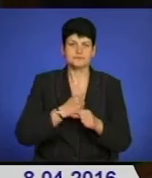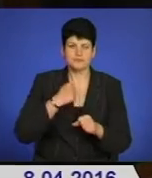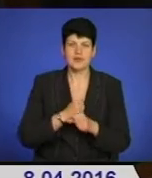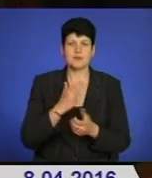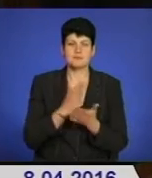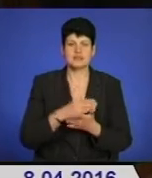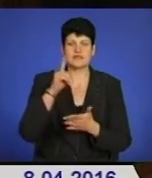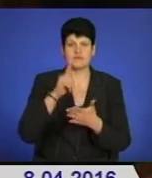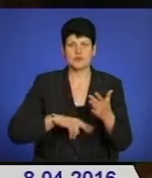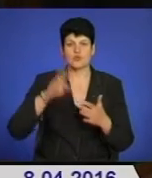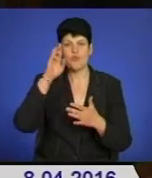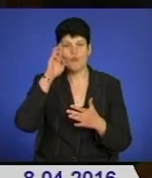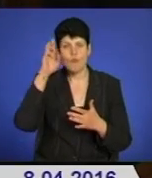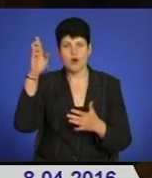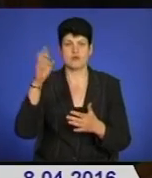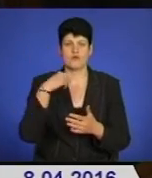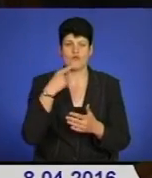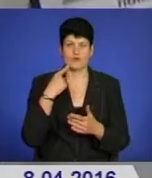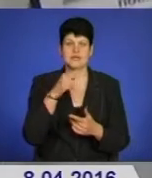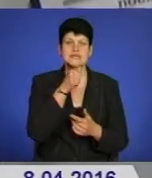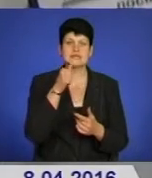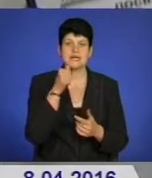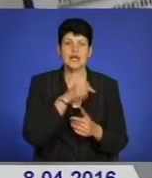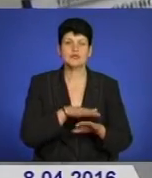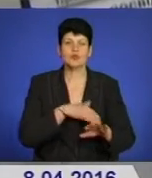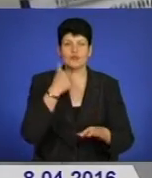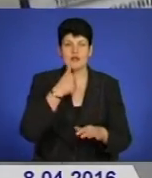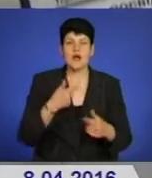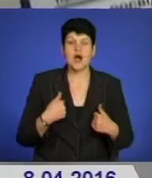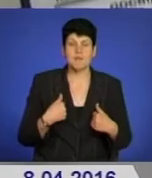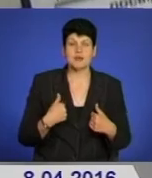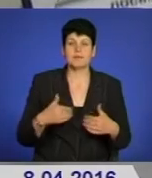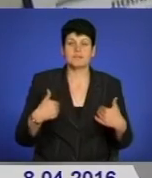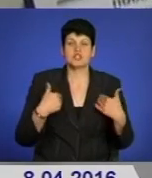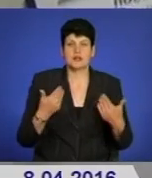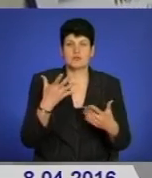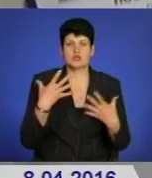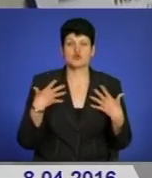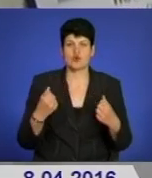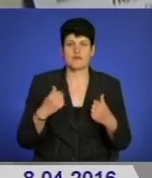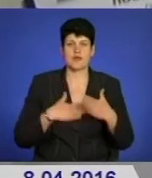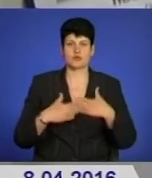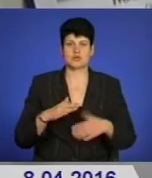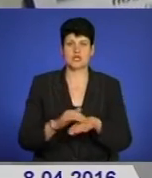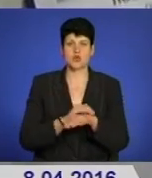в Бога – мій секрет довголіття, каже пані Емілія. А ми бажаємо їй здоров'я, радості, добра.